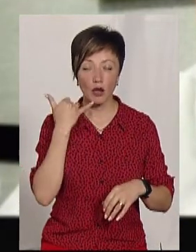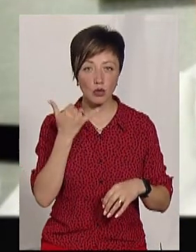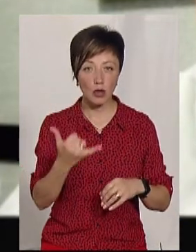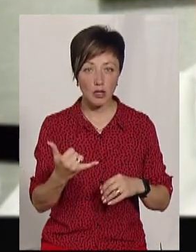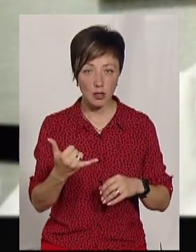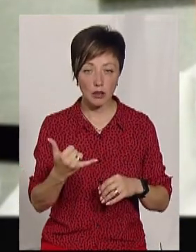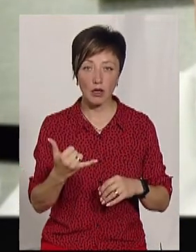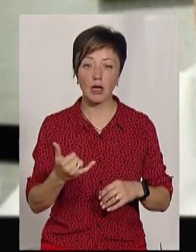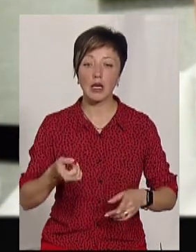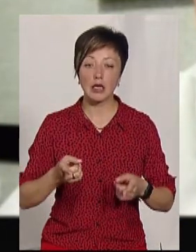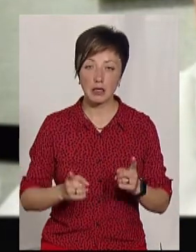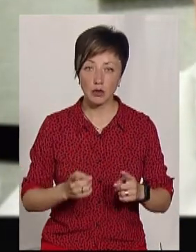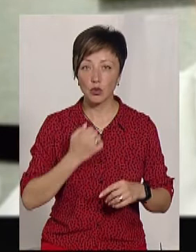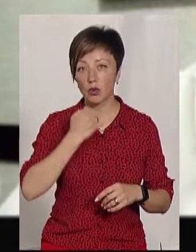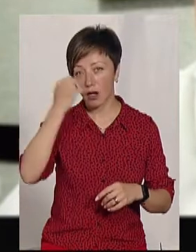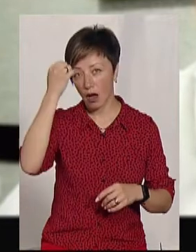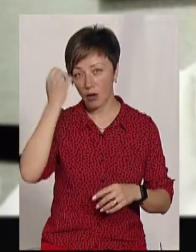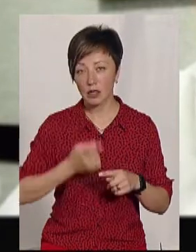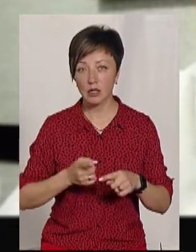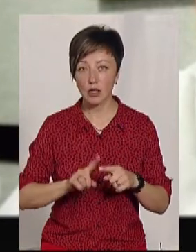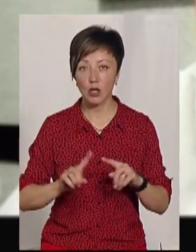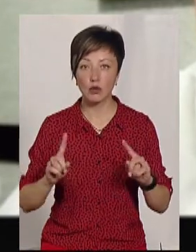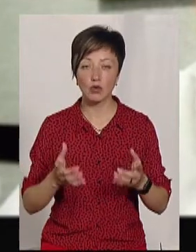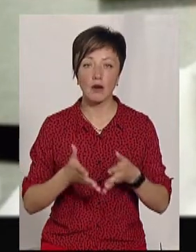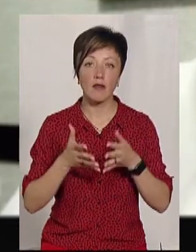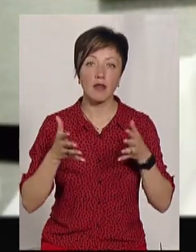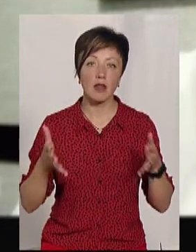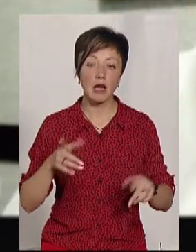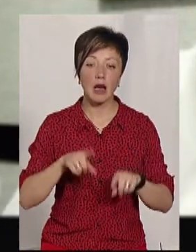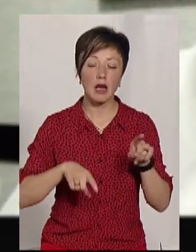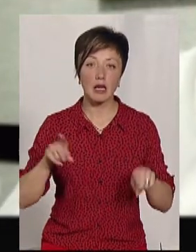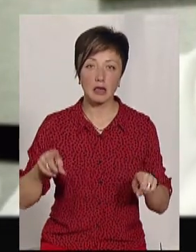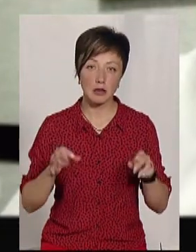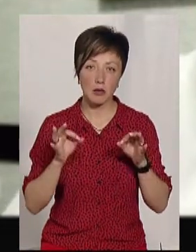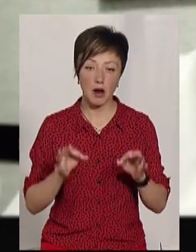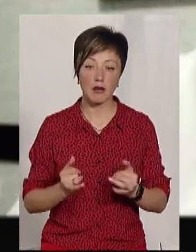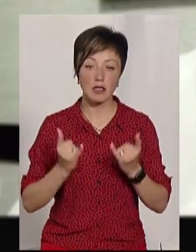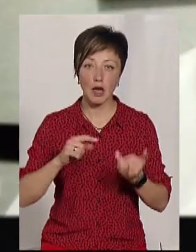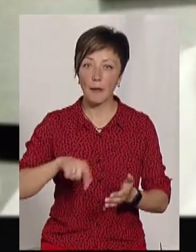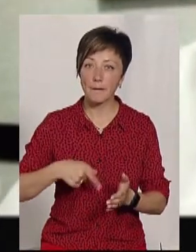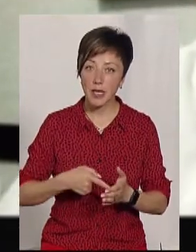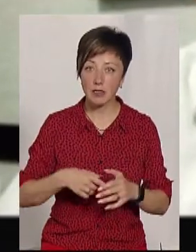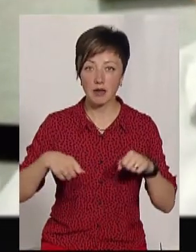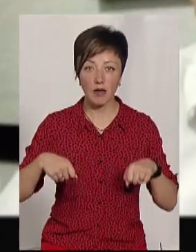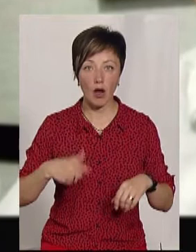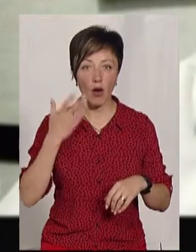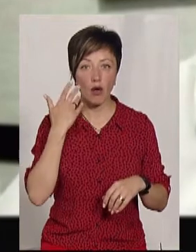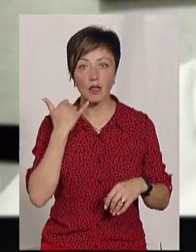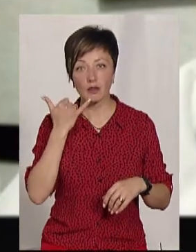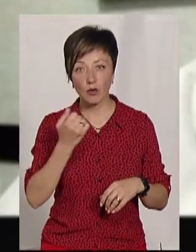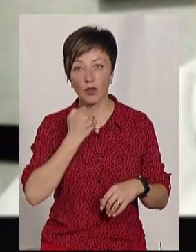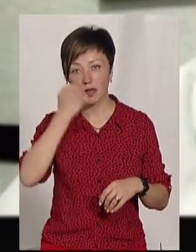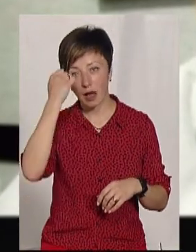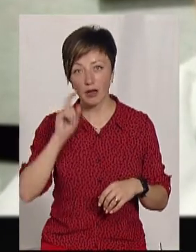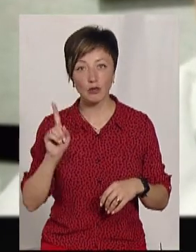вони дійсно дякують, бо це дуже велика рідкість, справді, для міста, для влади, коли дзвонять і